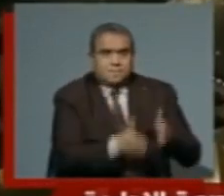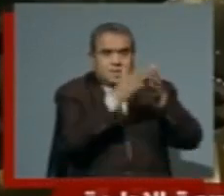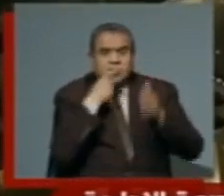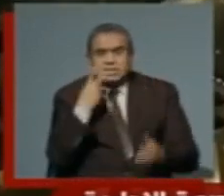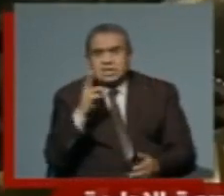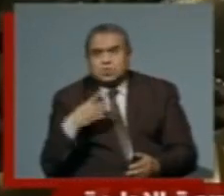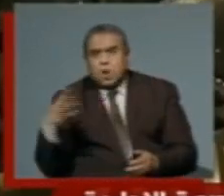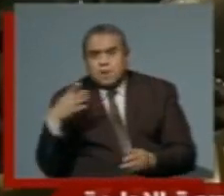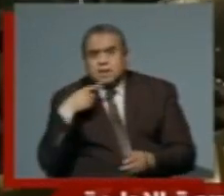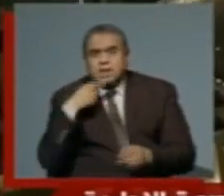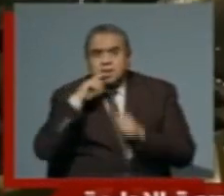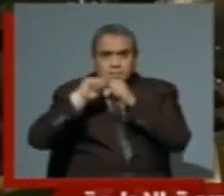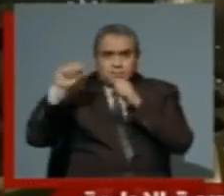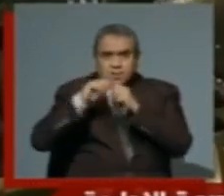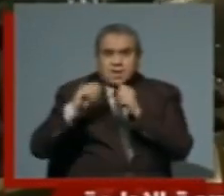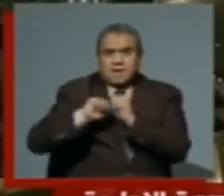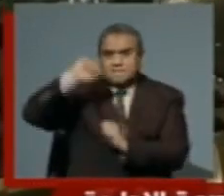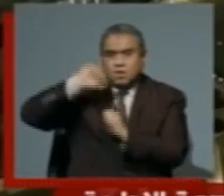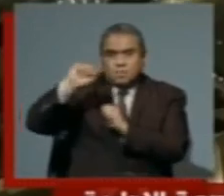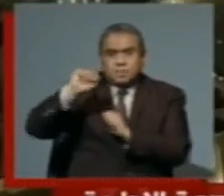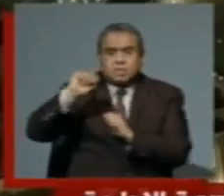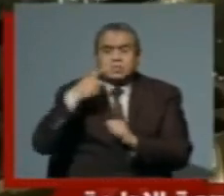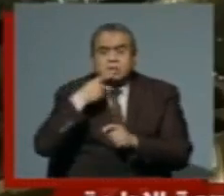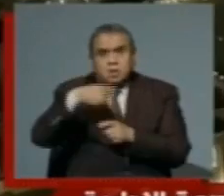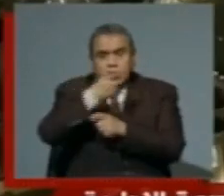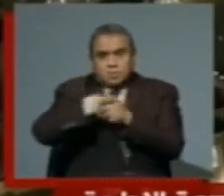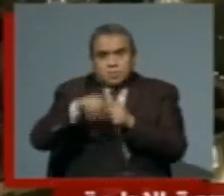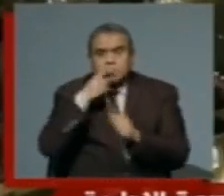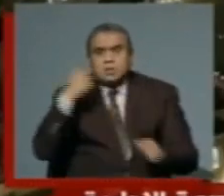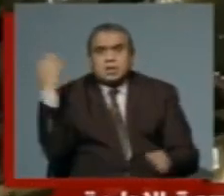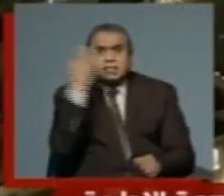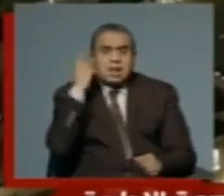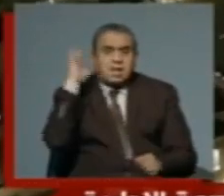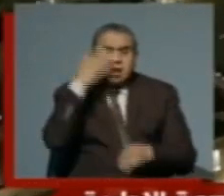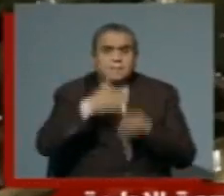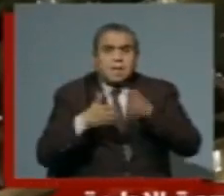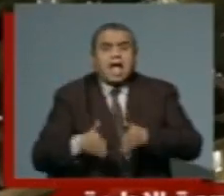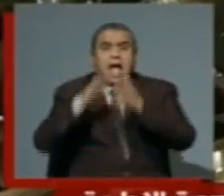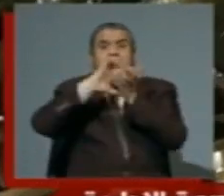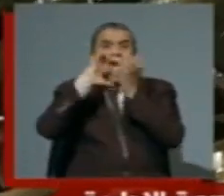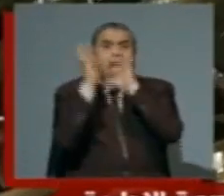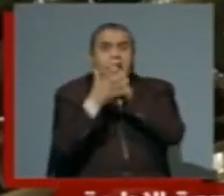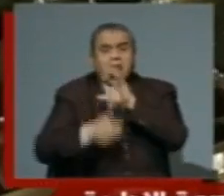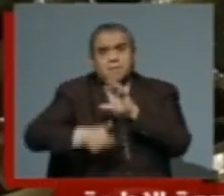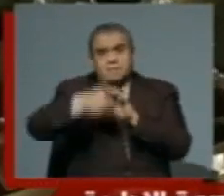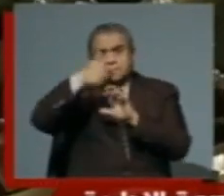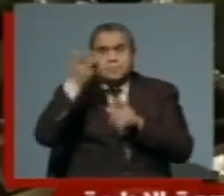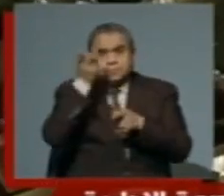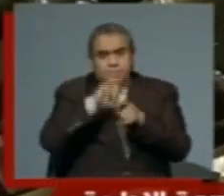سطح الساحه العلويه وده تعتبر ثالث اكبر مبنى في العالم عندنا